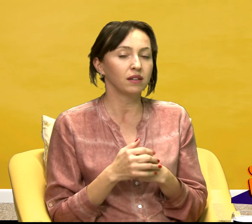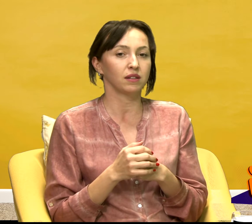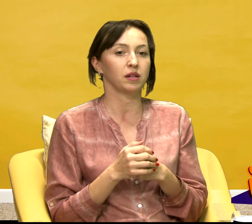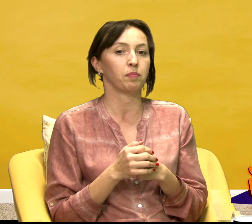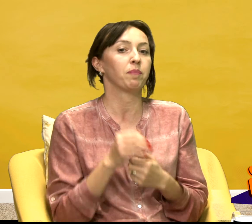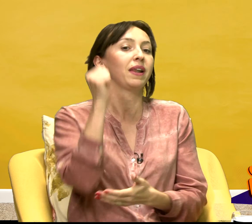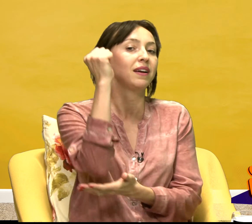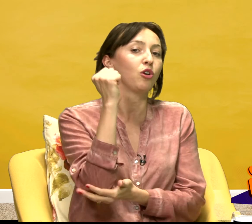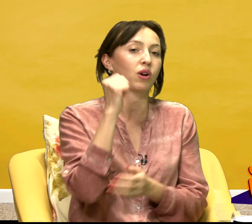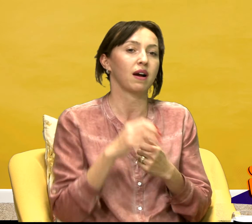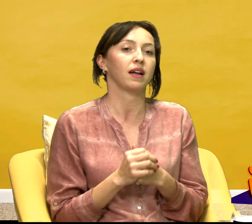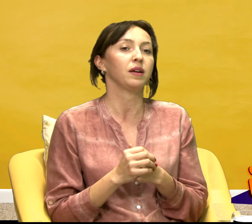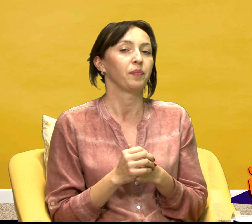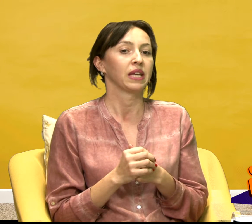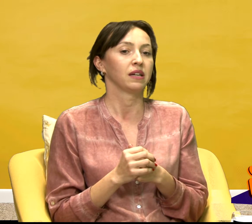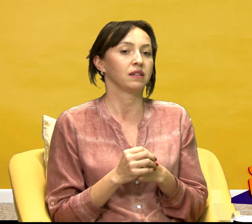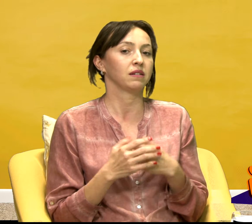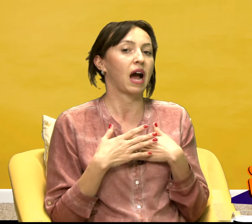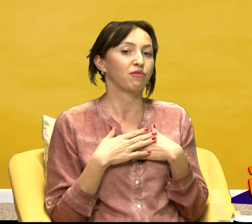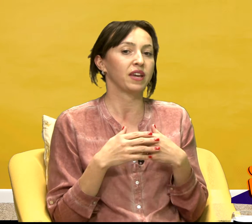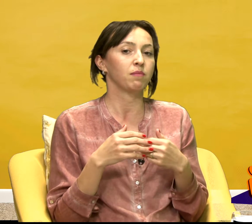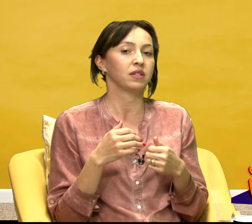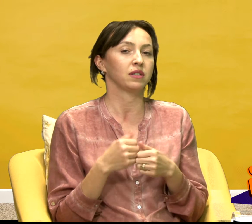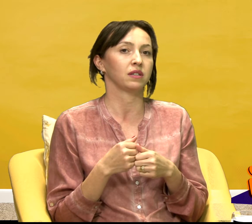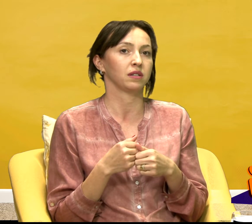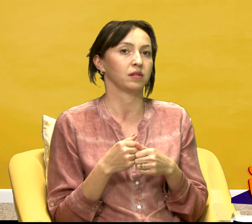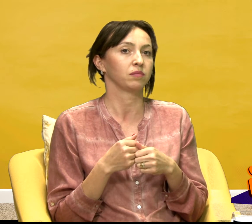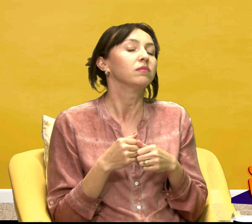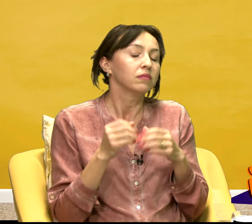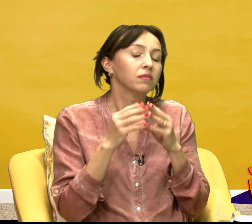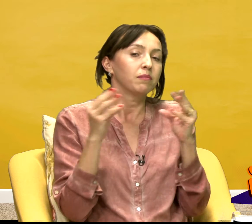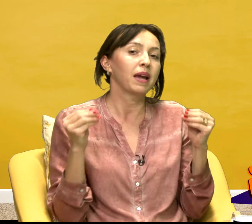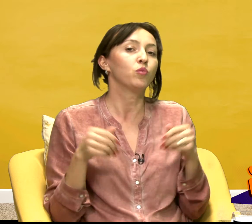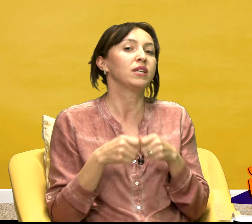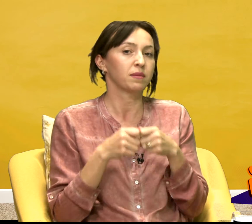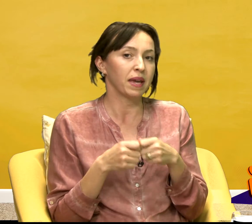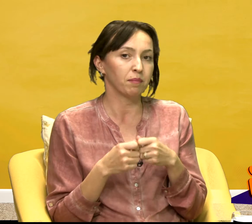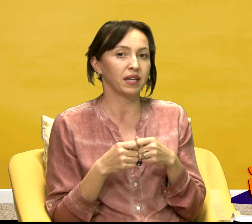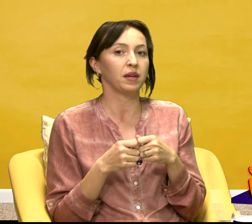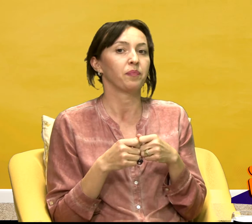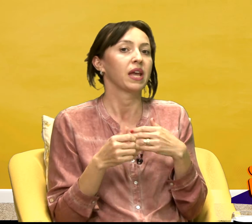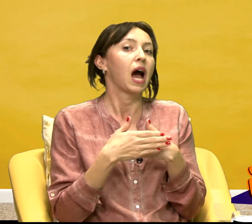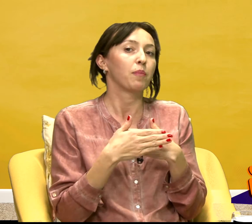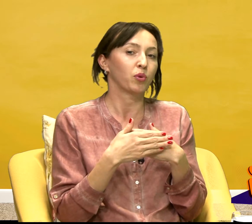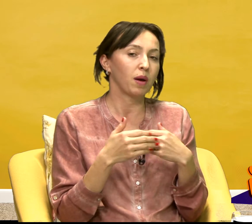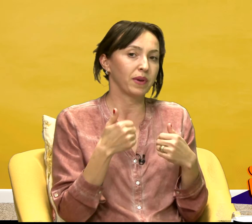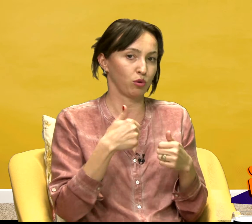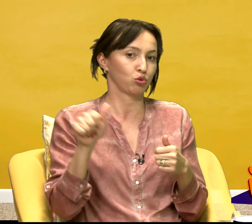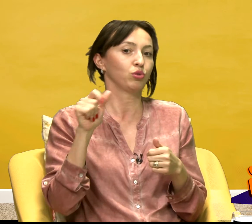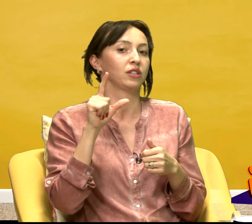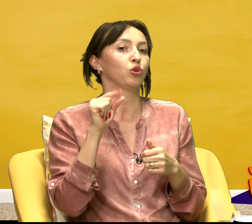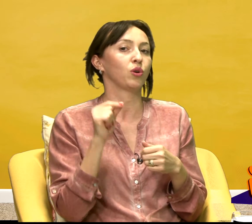Noi, pe plan local, avem mai mulți membri,